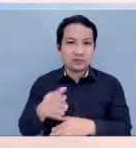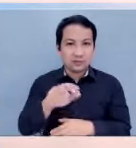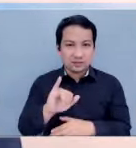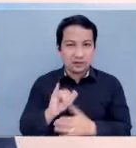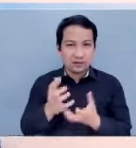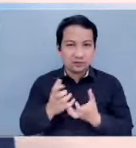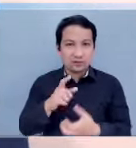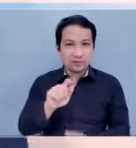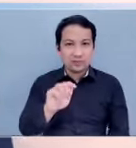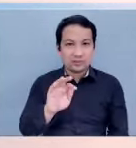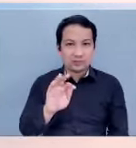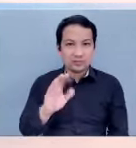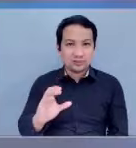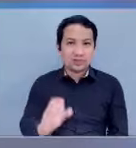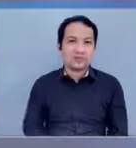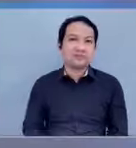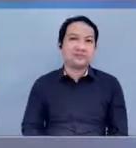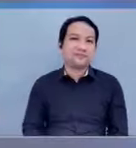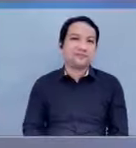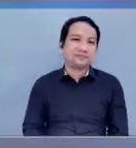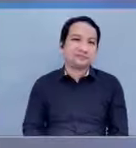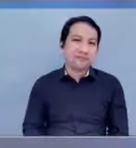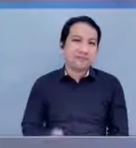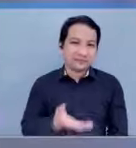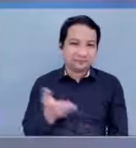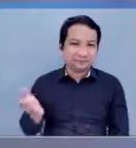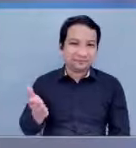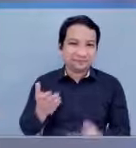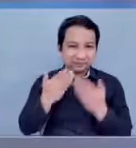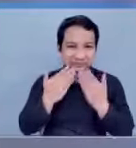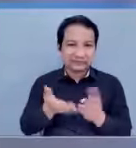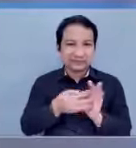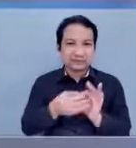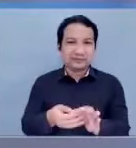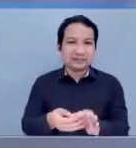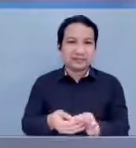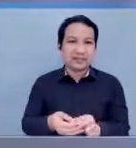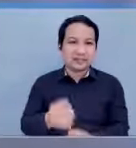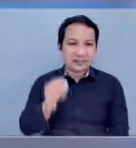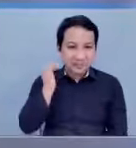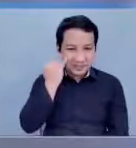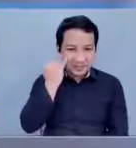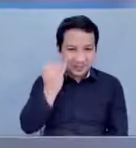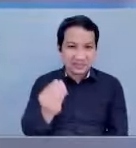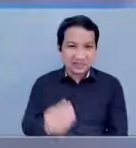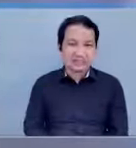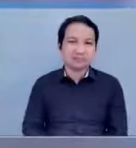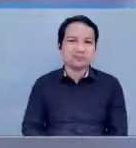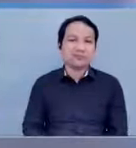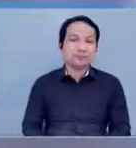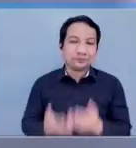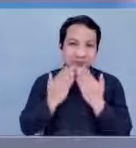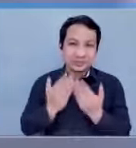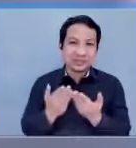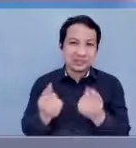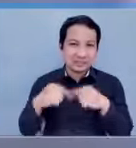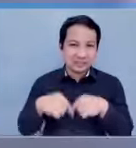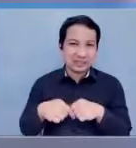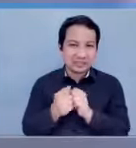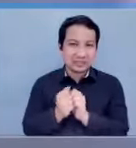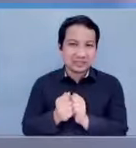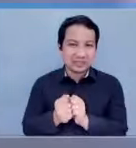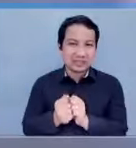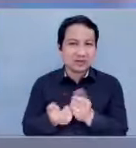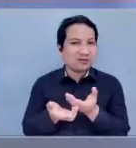at TFC. Maraming salamat, Joseph Marco. Joseph, thank you so much for being on the show at huwag kang